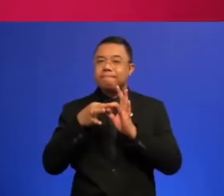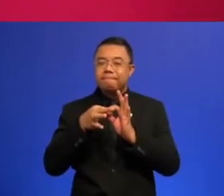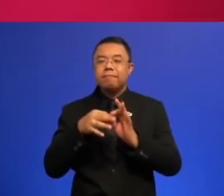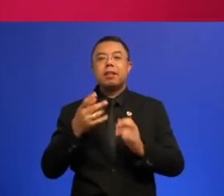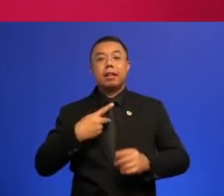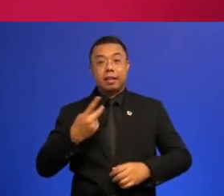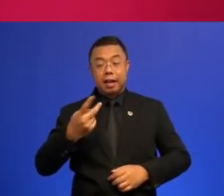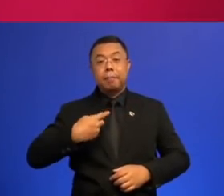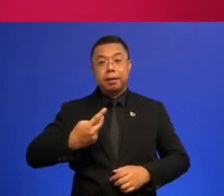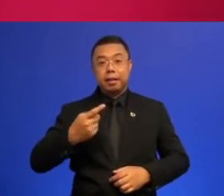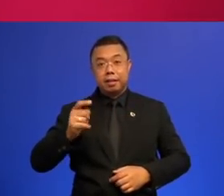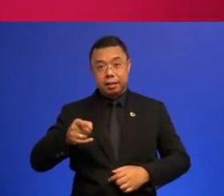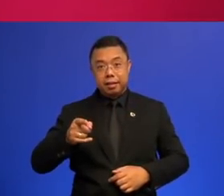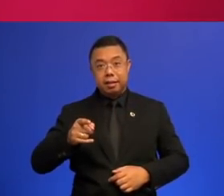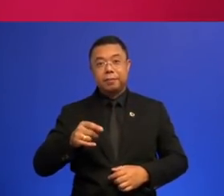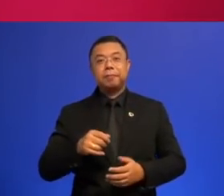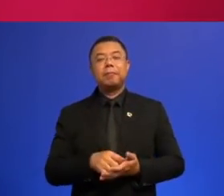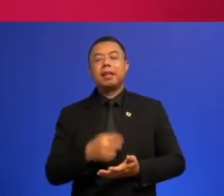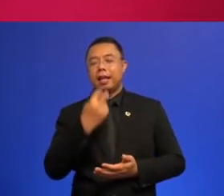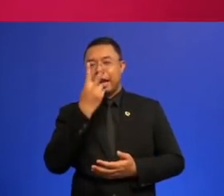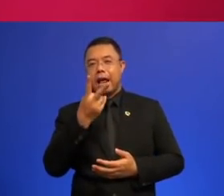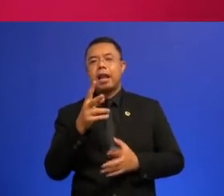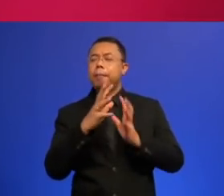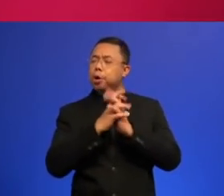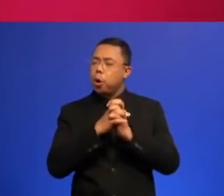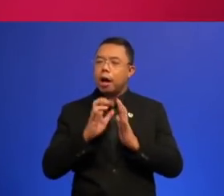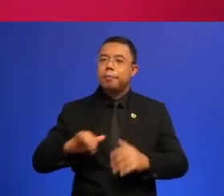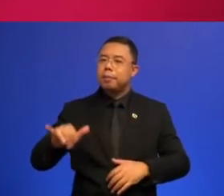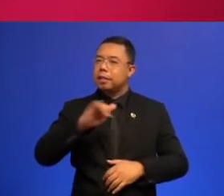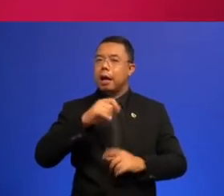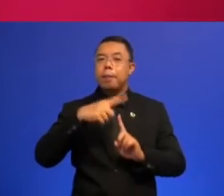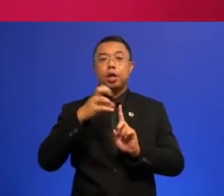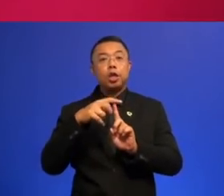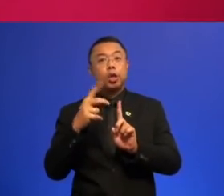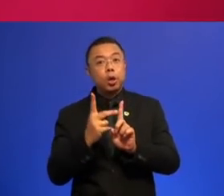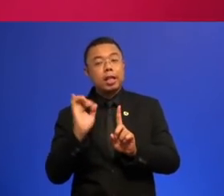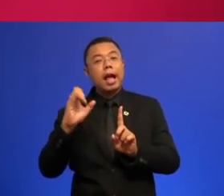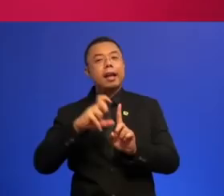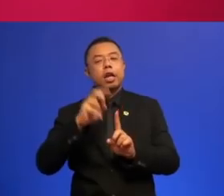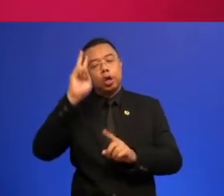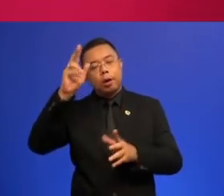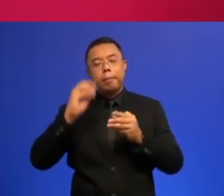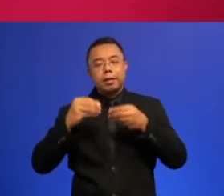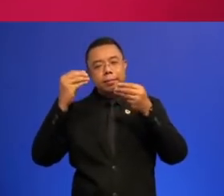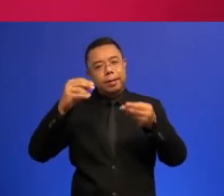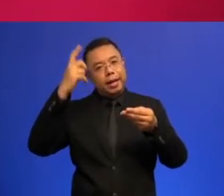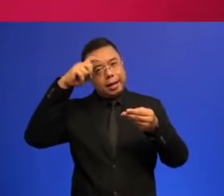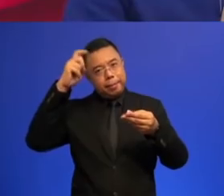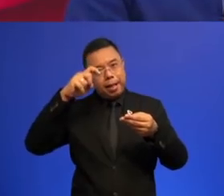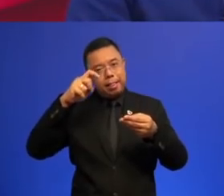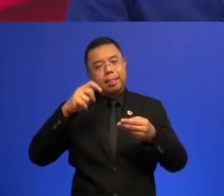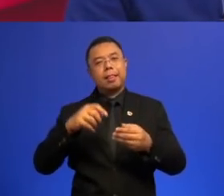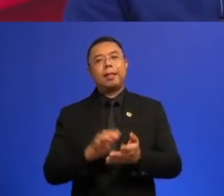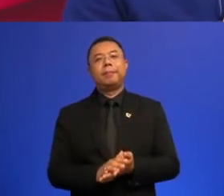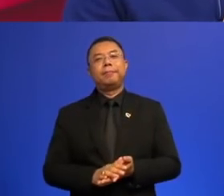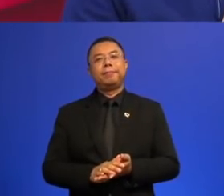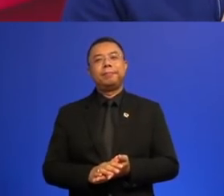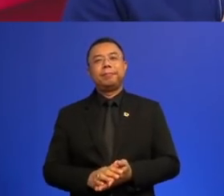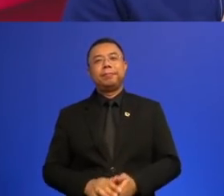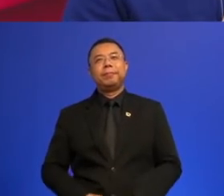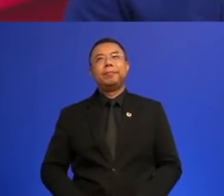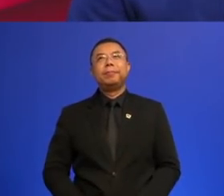dengan kami. Dalam doa bersama, Truth ID, Tuhan beri hikmat. Teruskan.